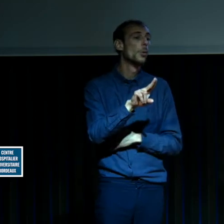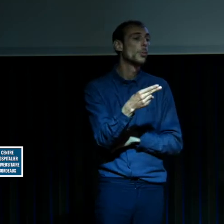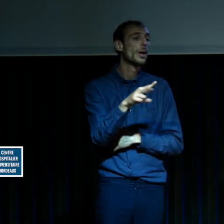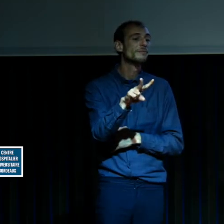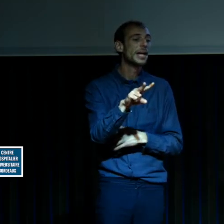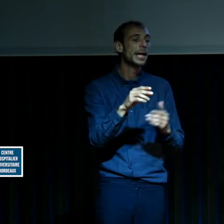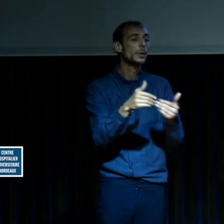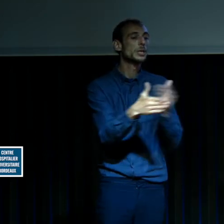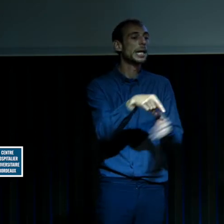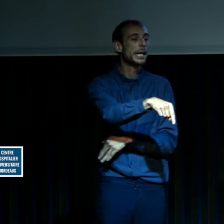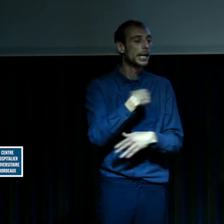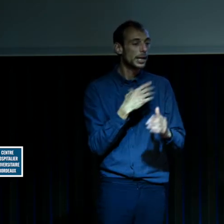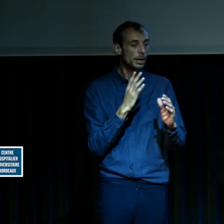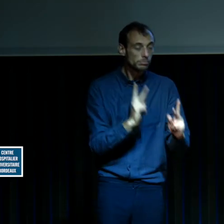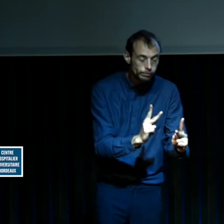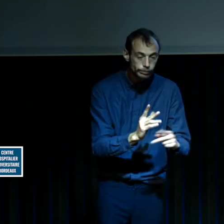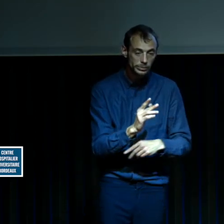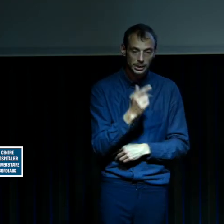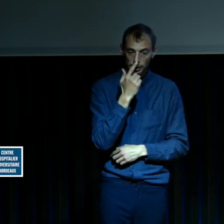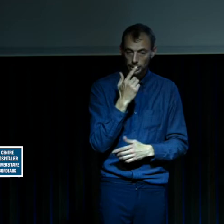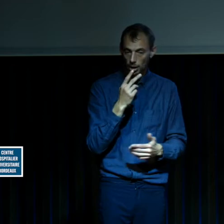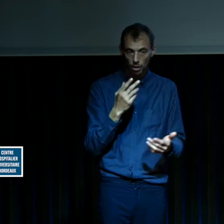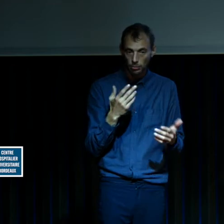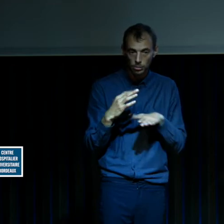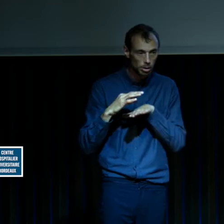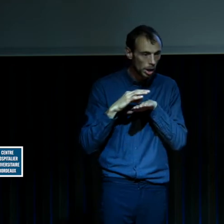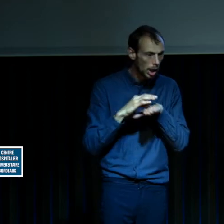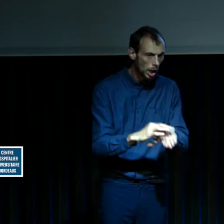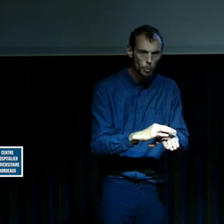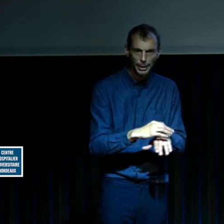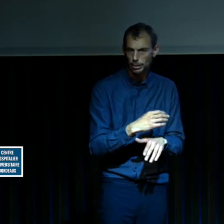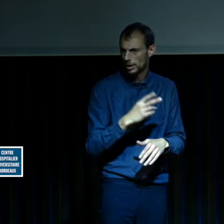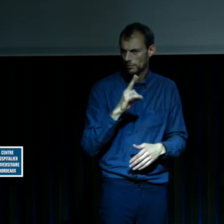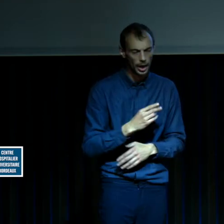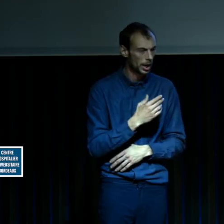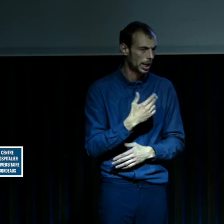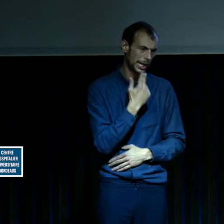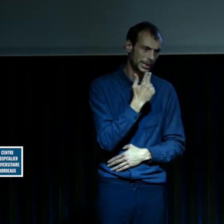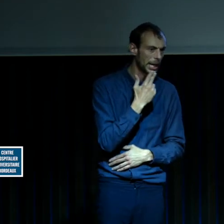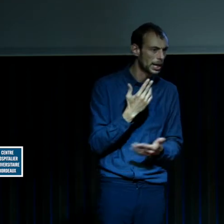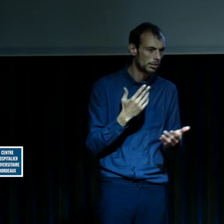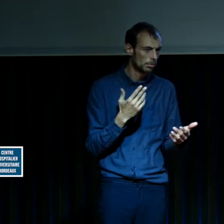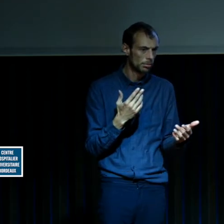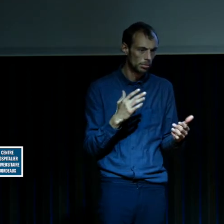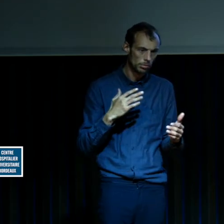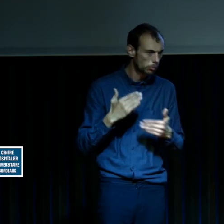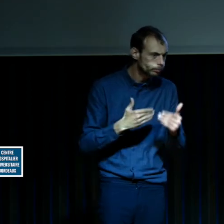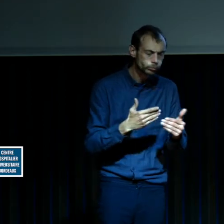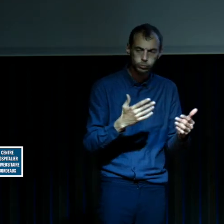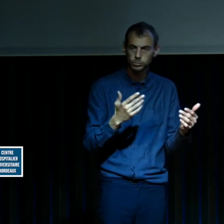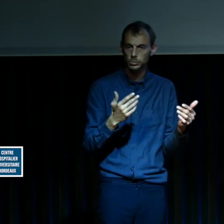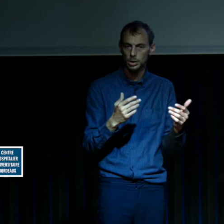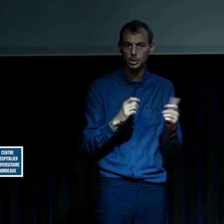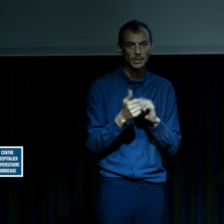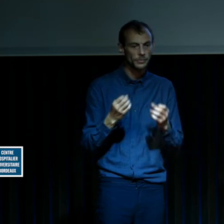Et franchement, j'ai été hyper bien accompagnée dans la maladie. On m'a laissé